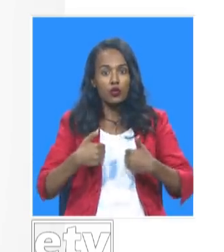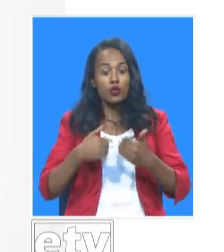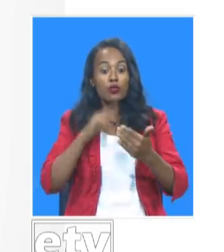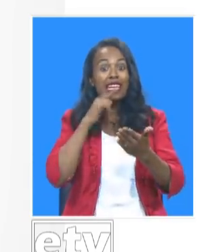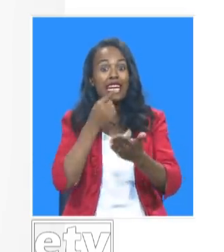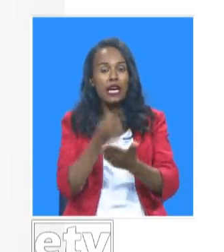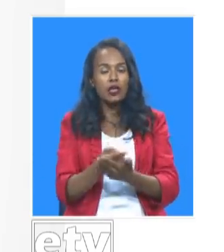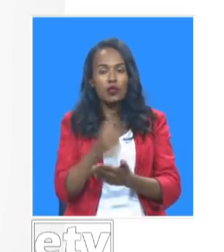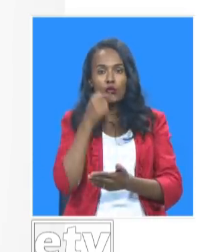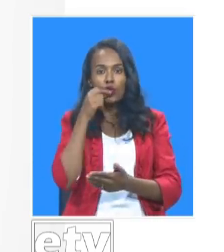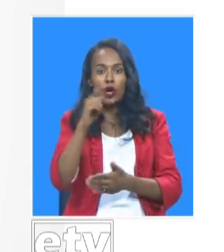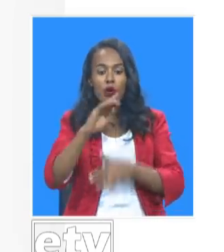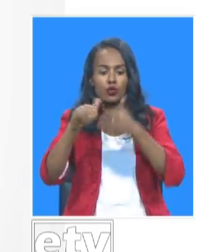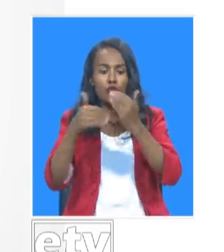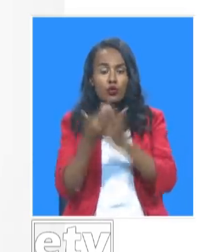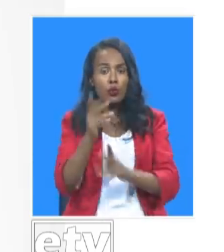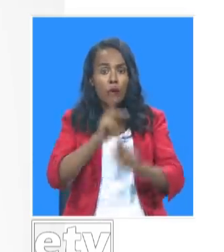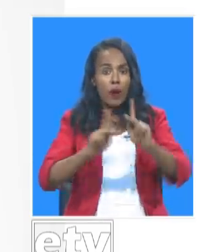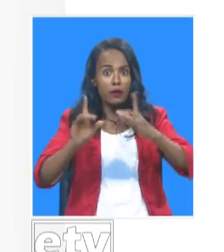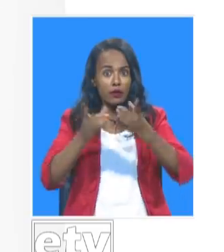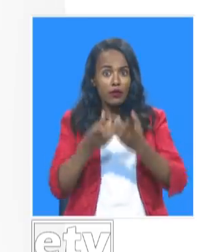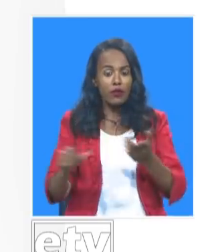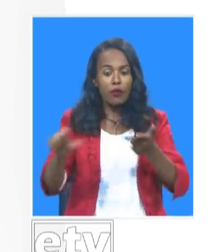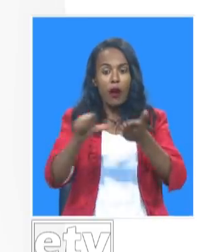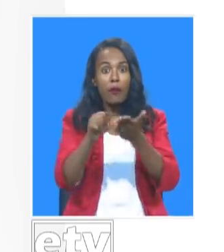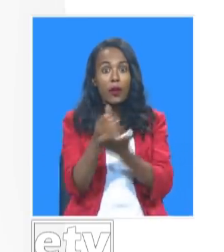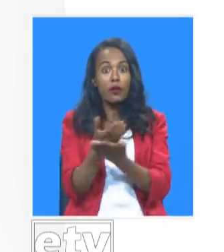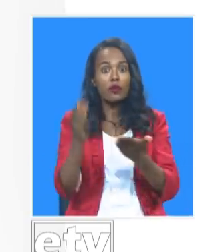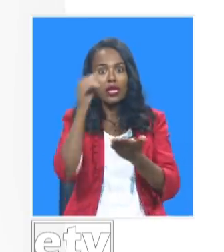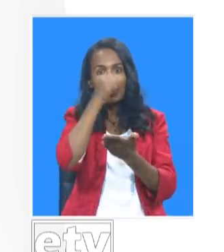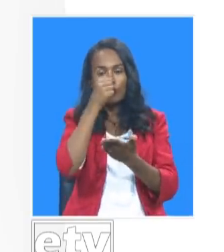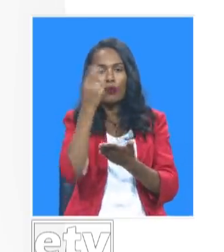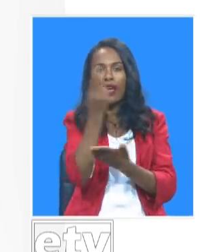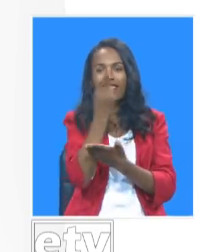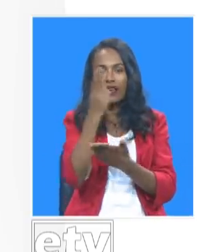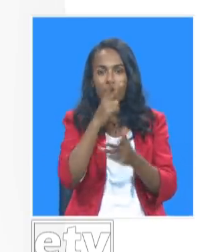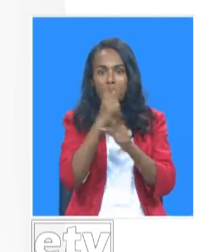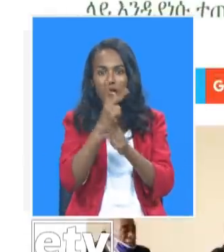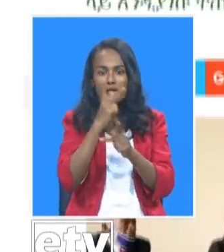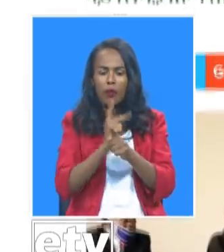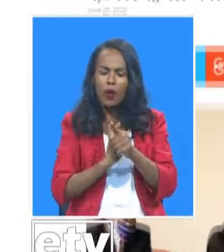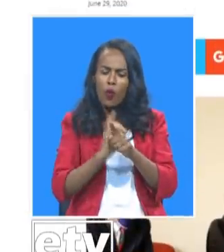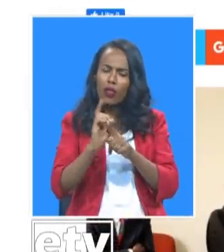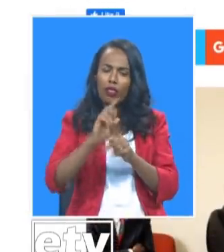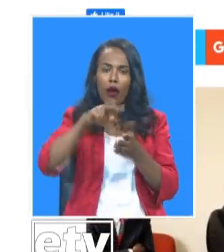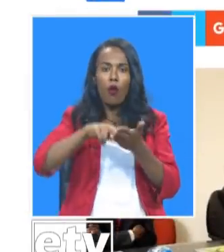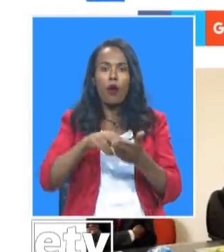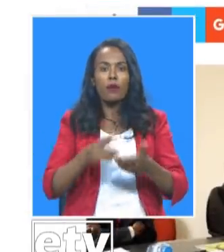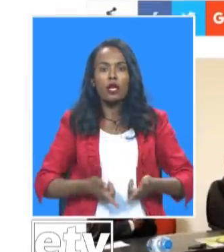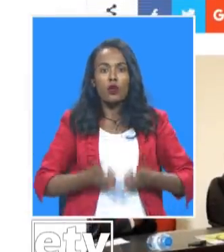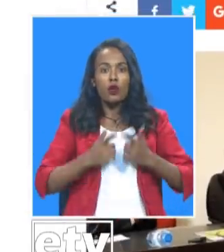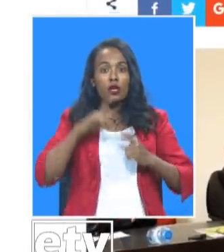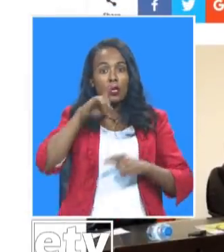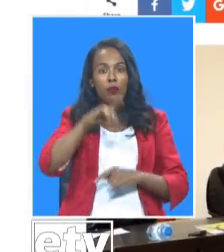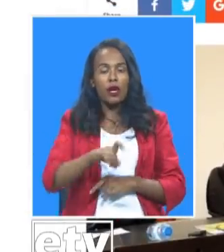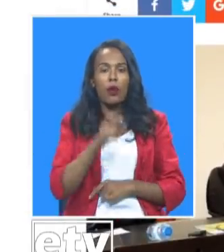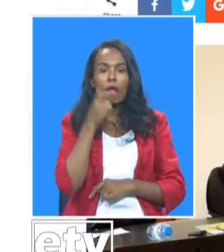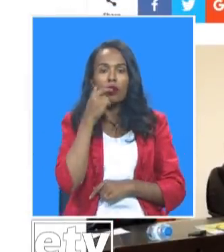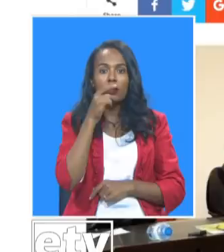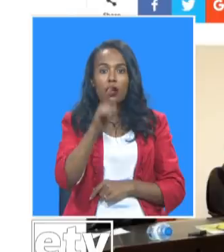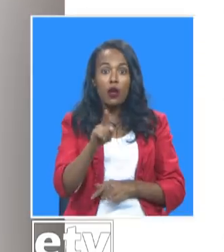ነው ያሉት አርበኞቹ ሁሉም የማህበረሰብ ክፍል በአባይ ጉዳይ ላይ የኢትዮጵያን ጥቅም የሚያስጠብቅ ወጥ አቋም ሊኖረው እንደሚገባም